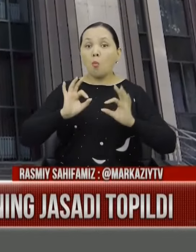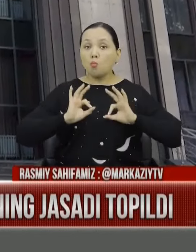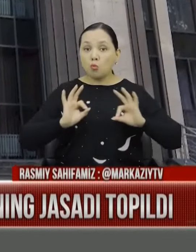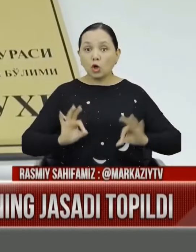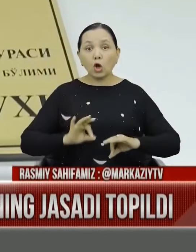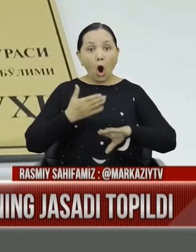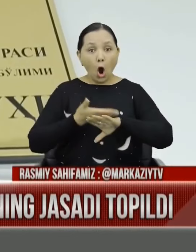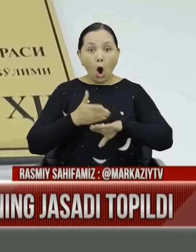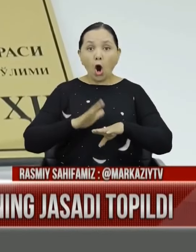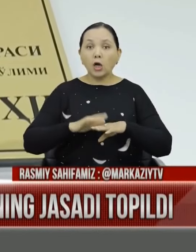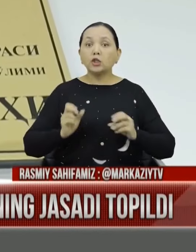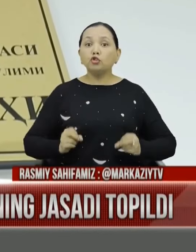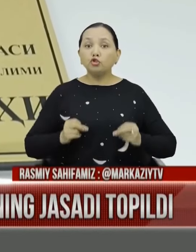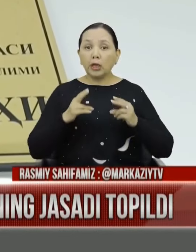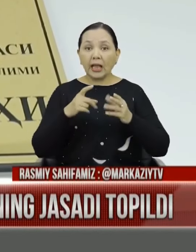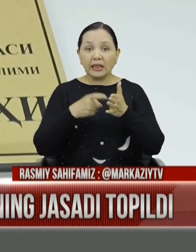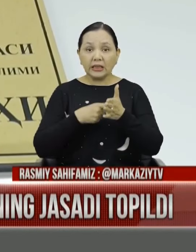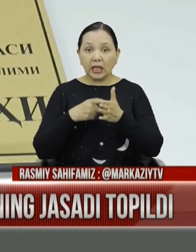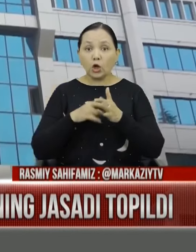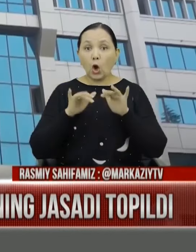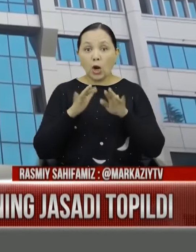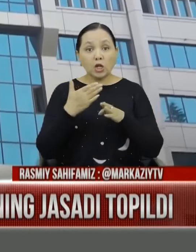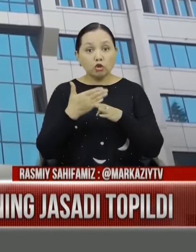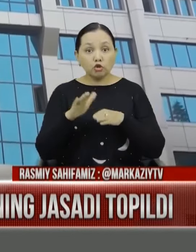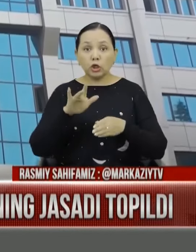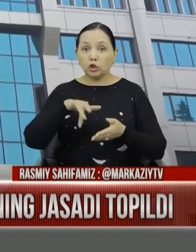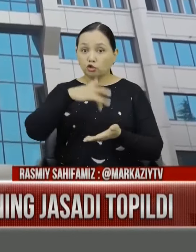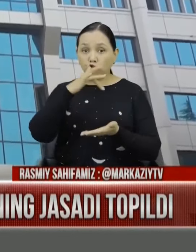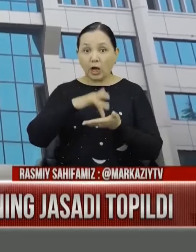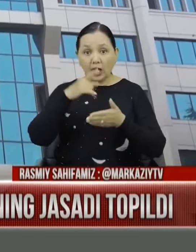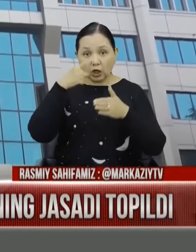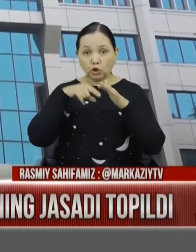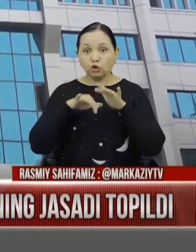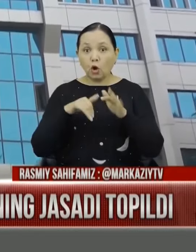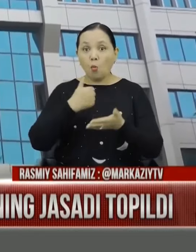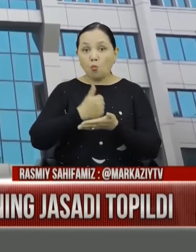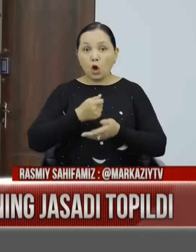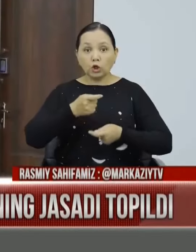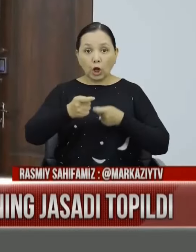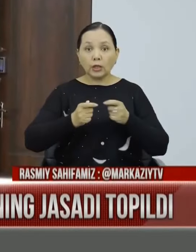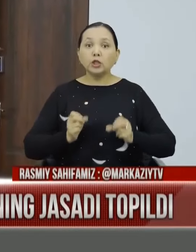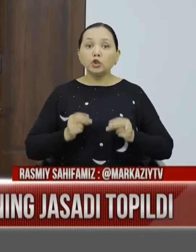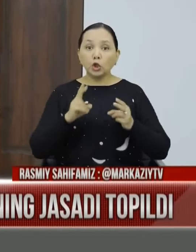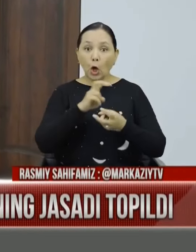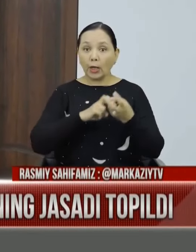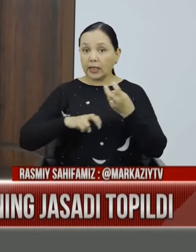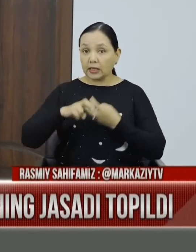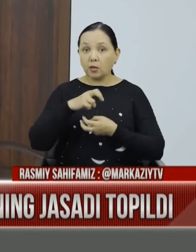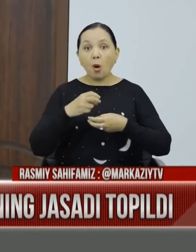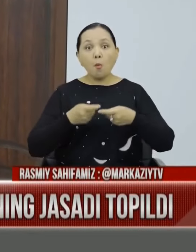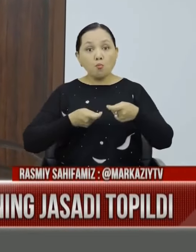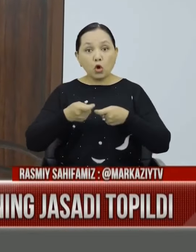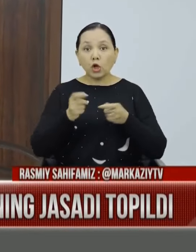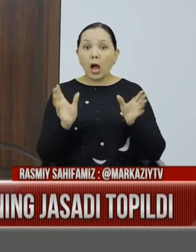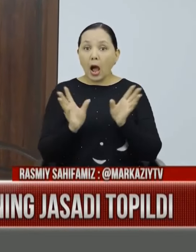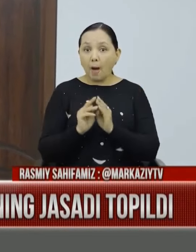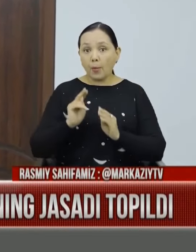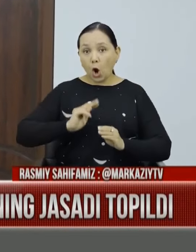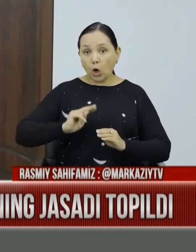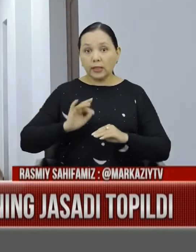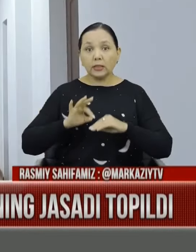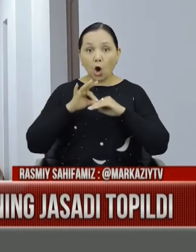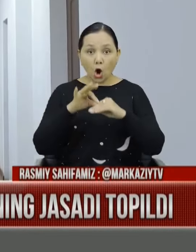o'ta og'ir jinoyatlarni tergov qilish bo'limi hamda shahar ichki ishlar bosh boshqarmasi jinoyat qidiruv boshqarmasi xodimlari bilan hamkorlikda